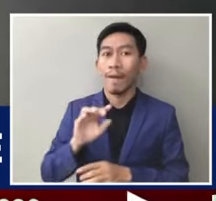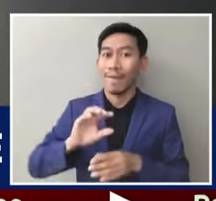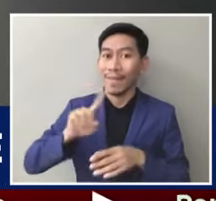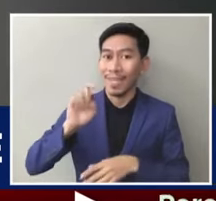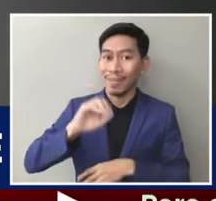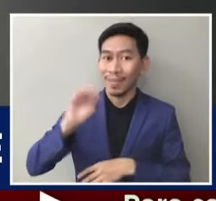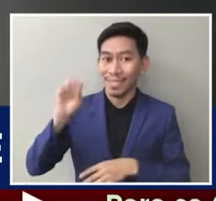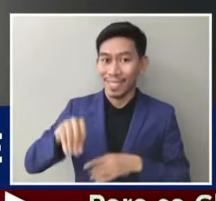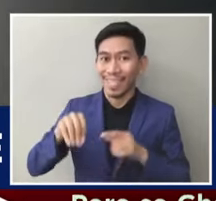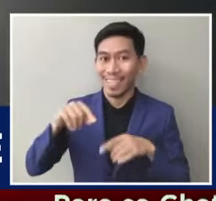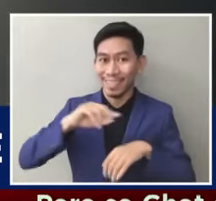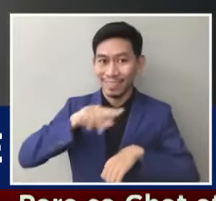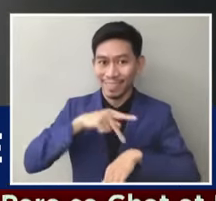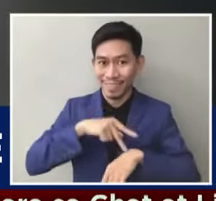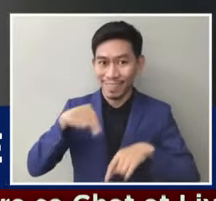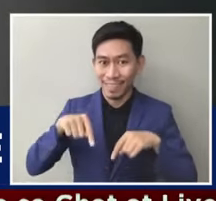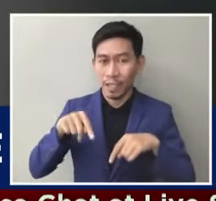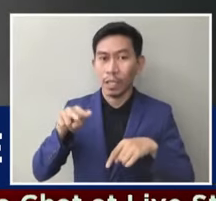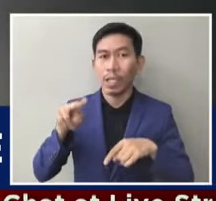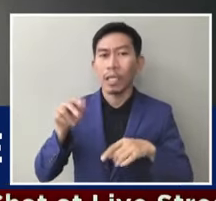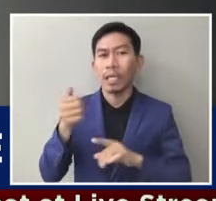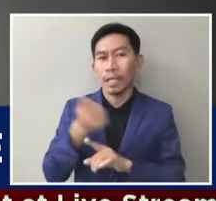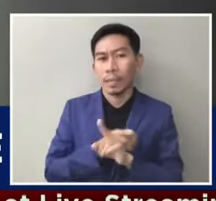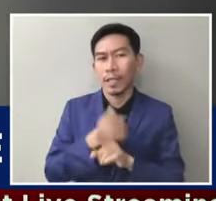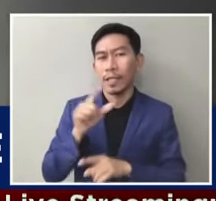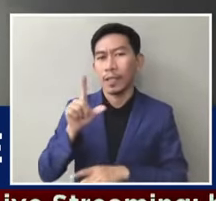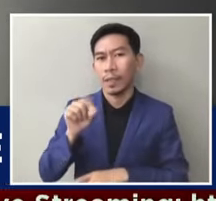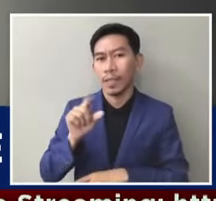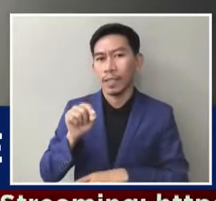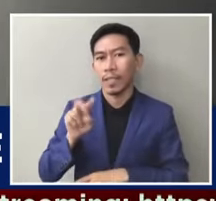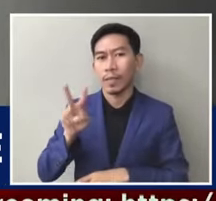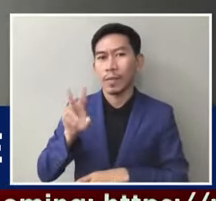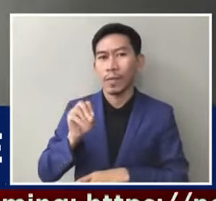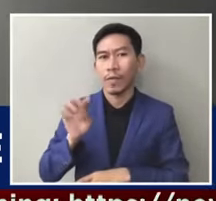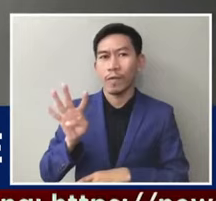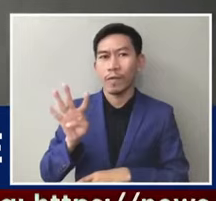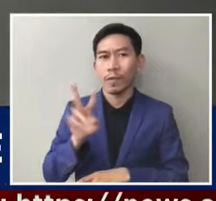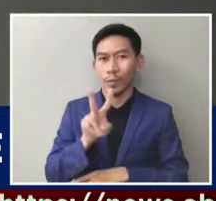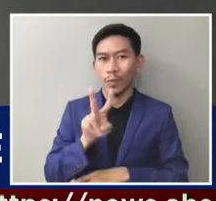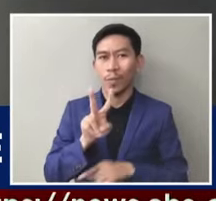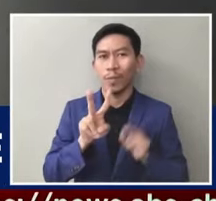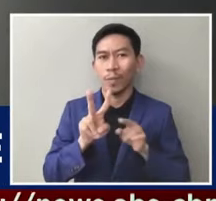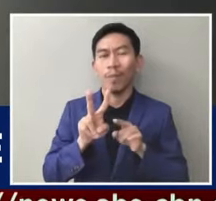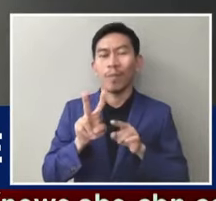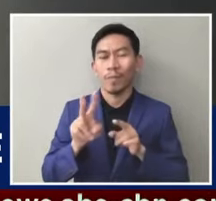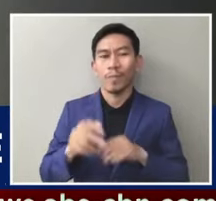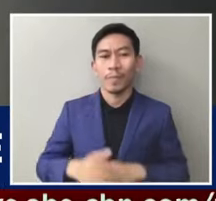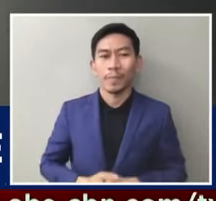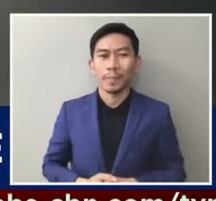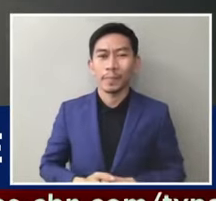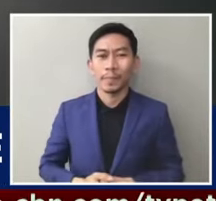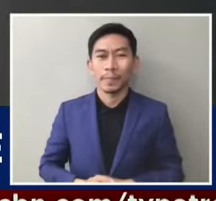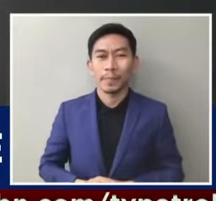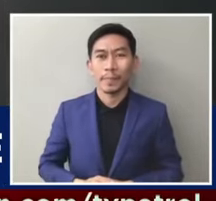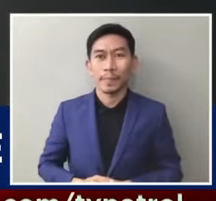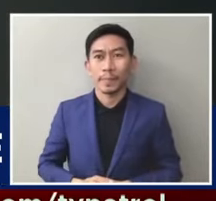sa Pilipinas ay April 20, 2042. Don Tagala, ABS-CBN News, New